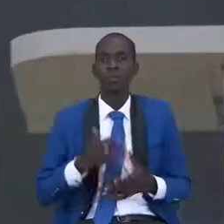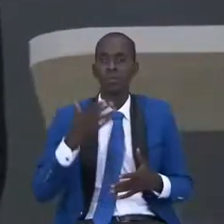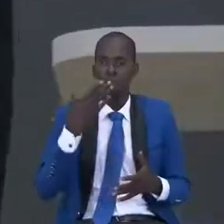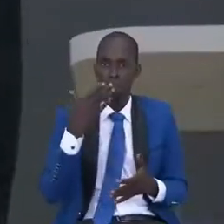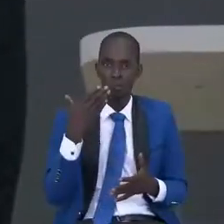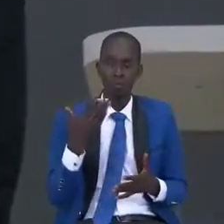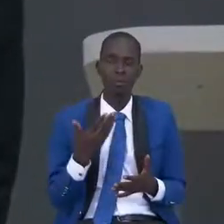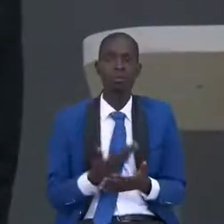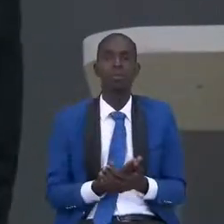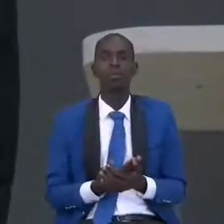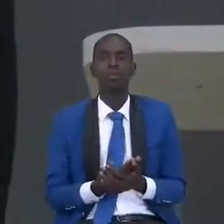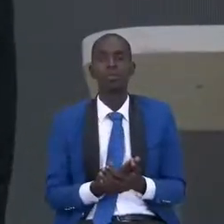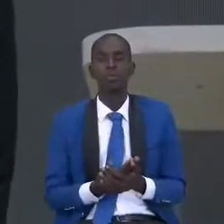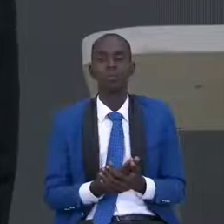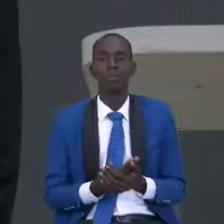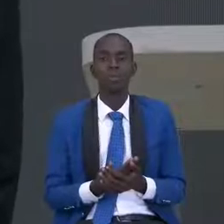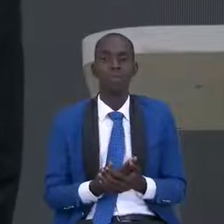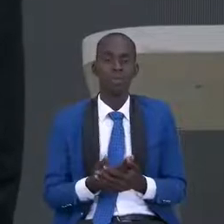Les bons lecteurs.